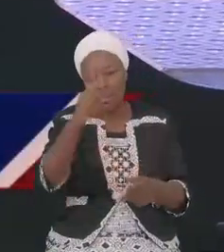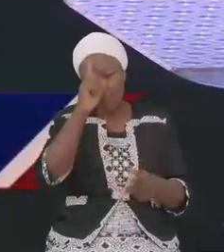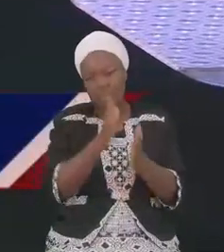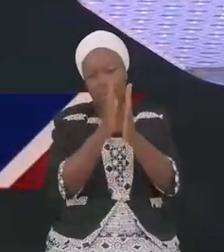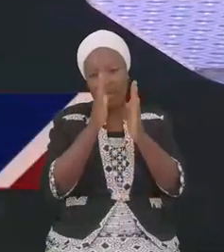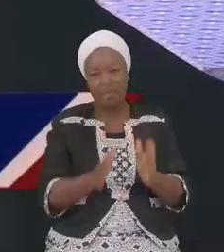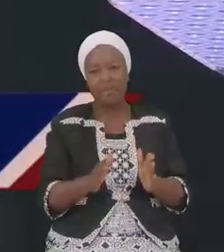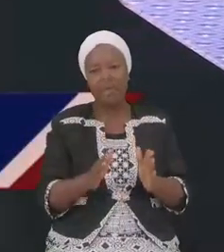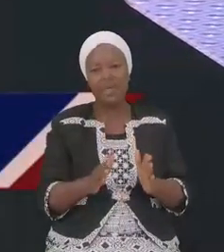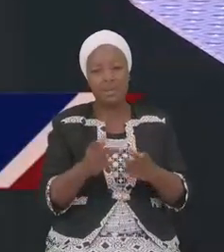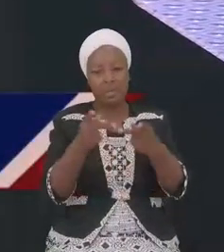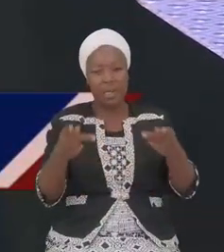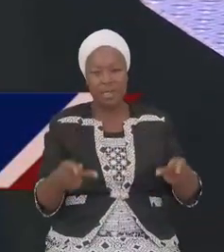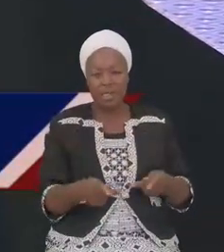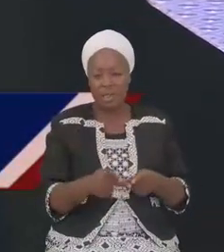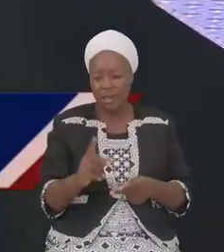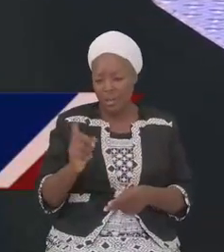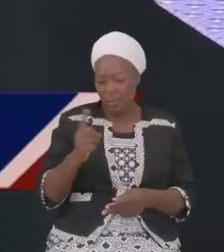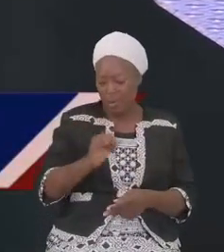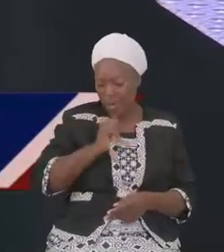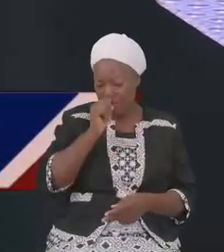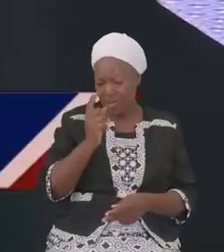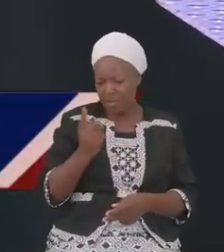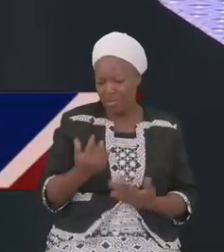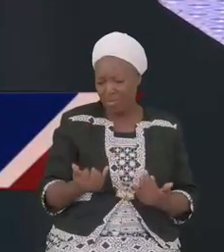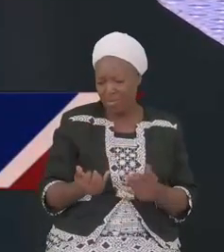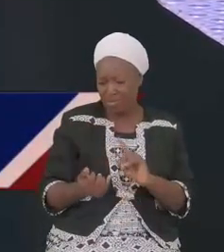croyant. Quelle est ma position?